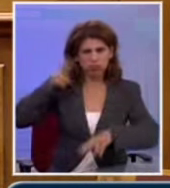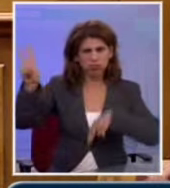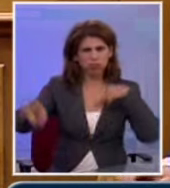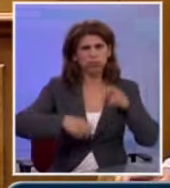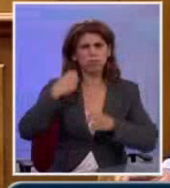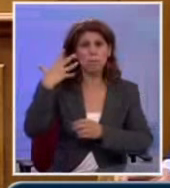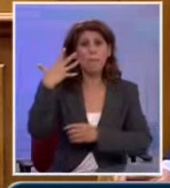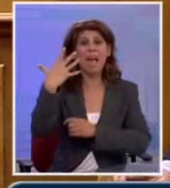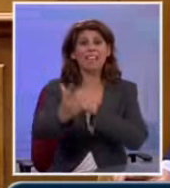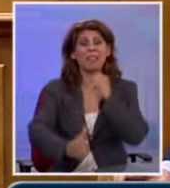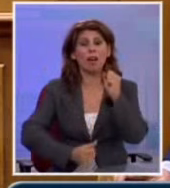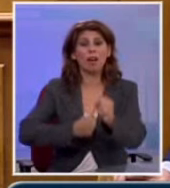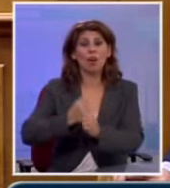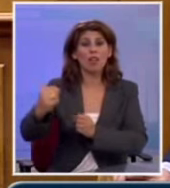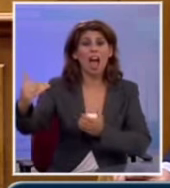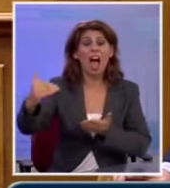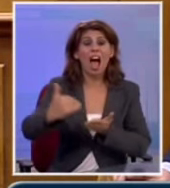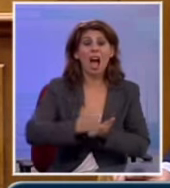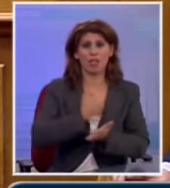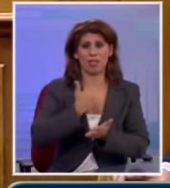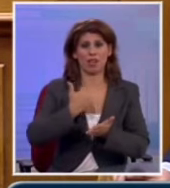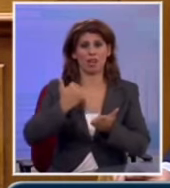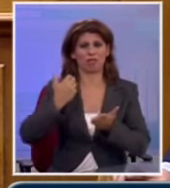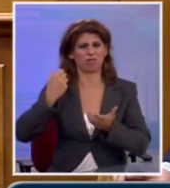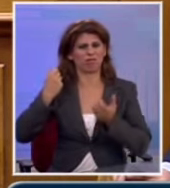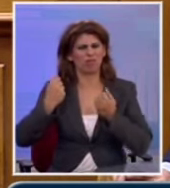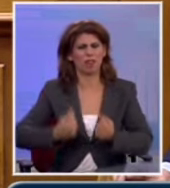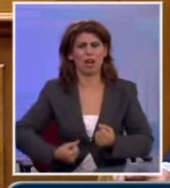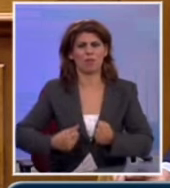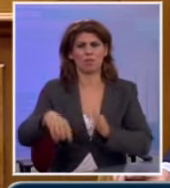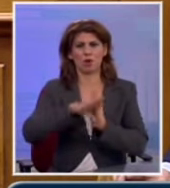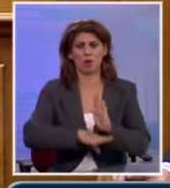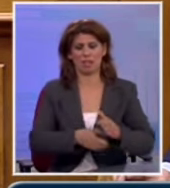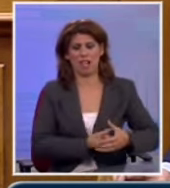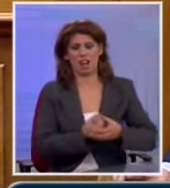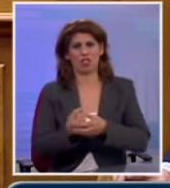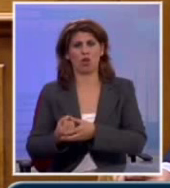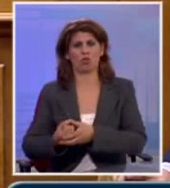τώρα από άδικα και βάναυσα προγράμματα λιτότητας.